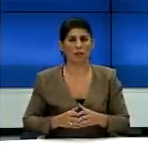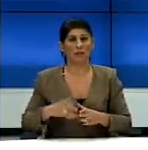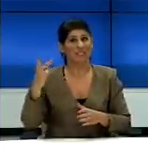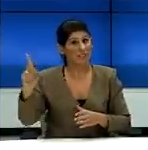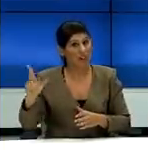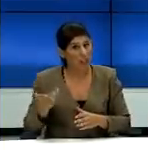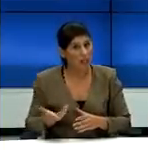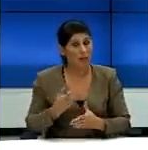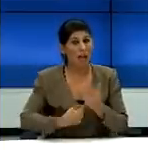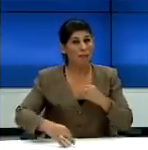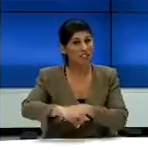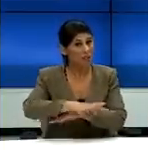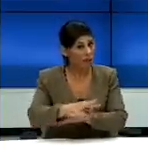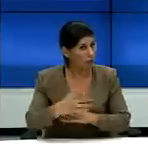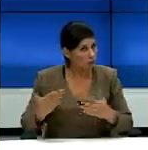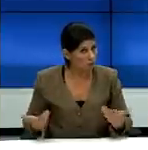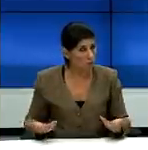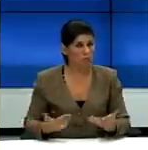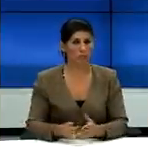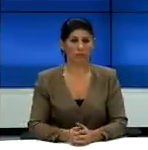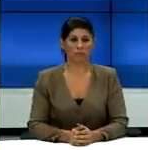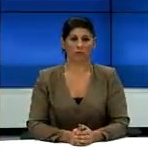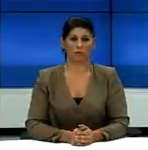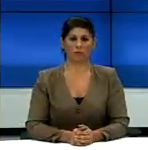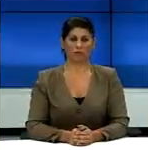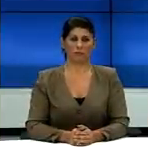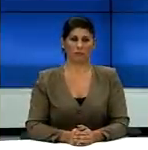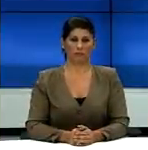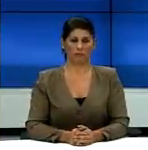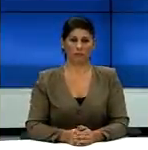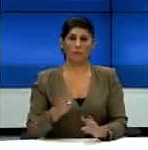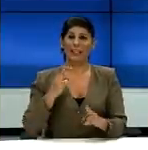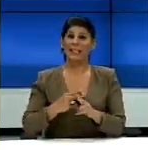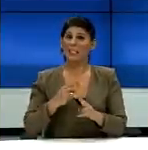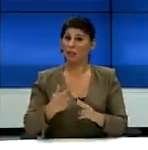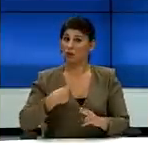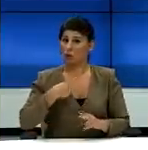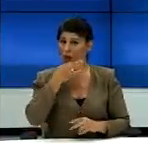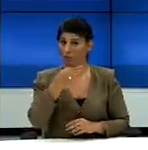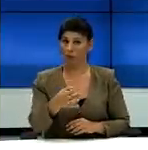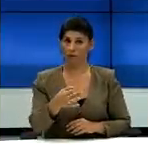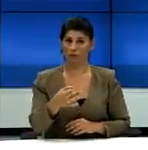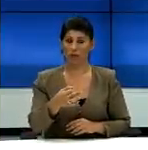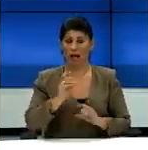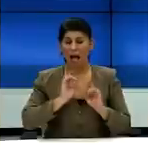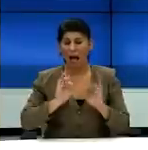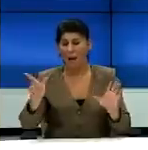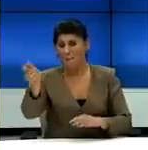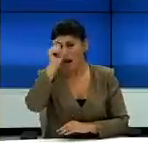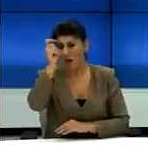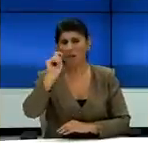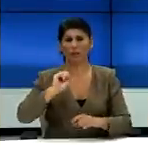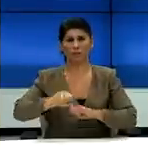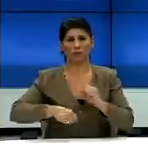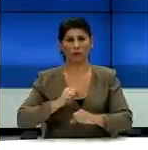δικές σας, την έλλειψη σχεδιασμού και κυρίως εγώ θα πω την απαράδεκτη προσπάθεια να